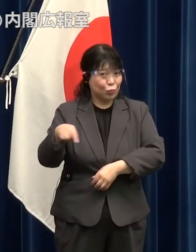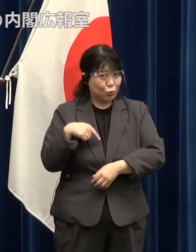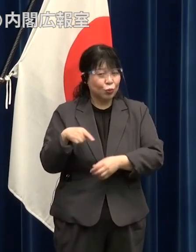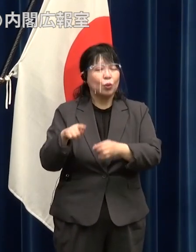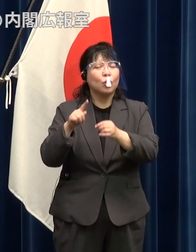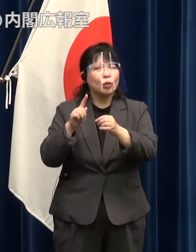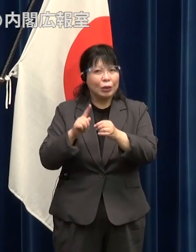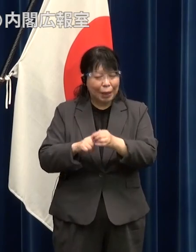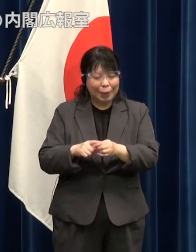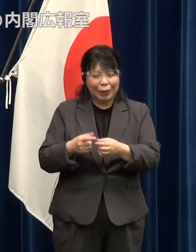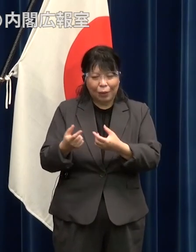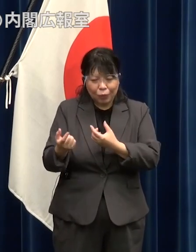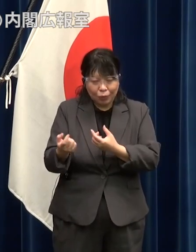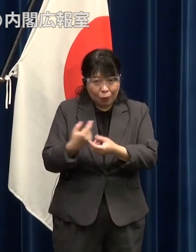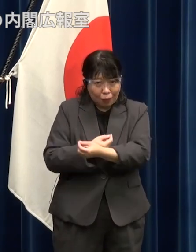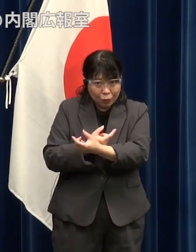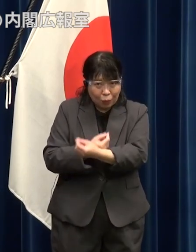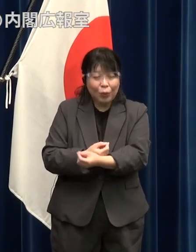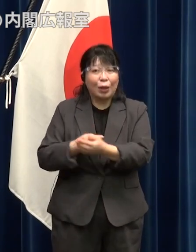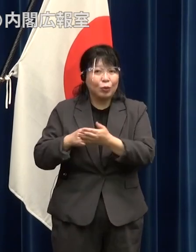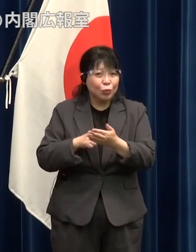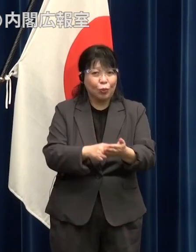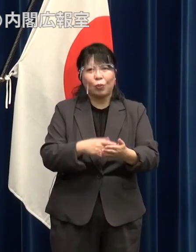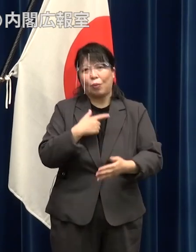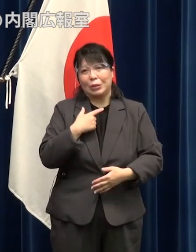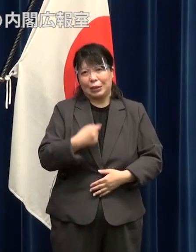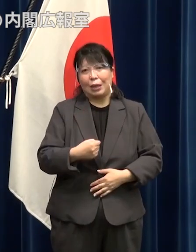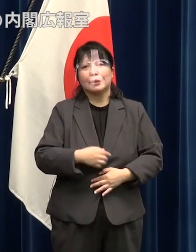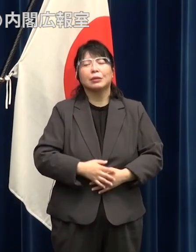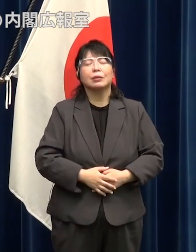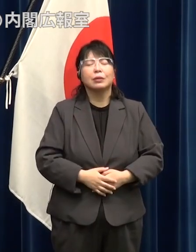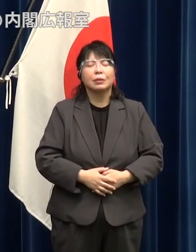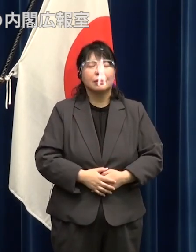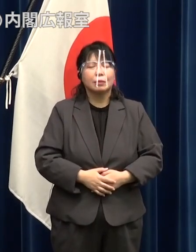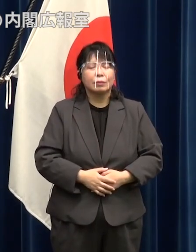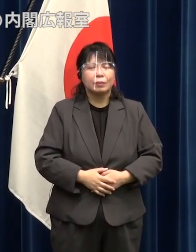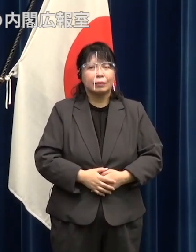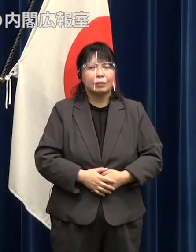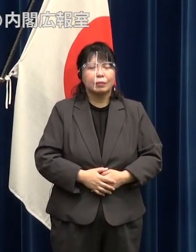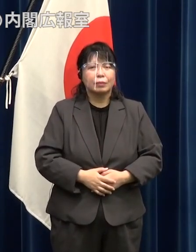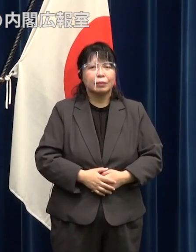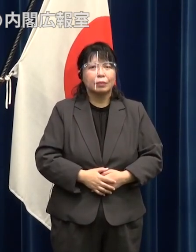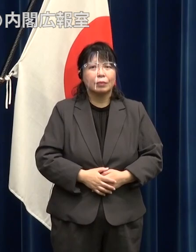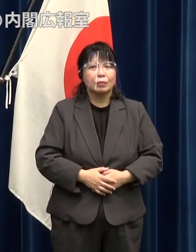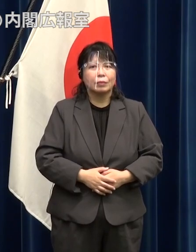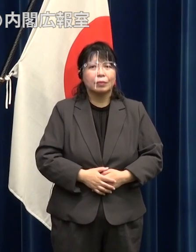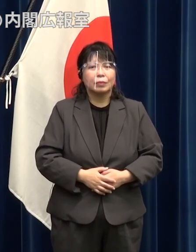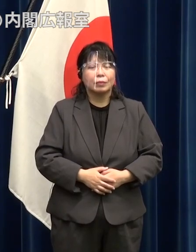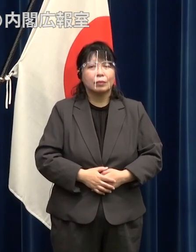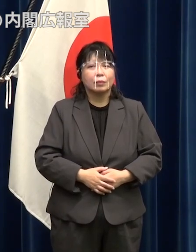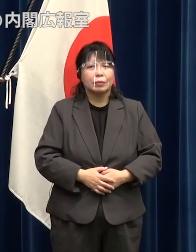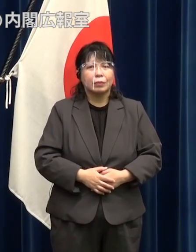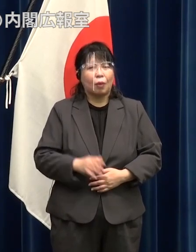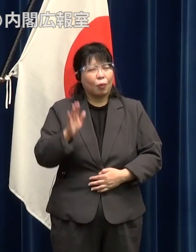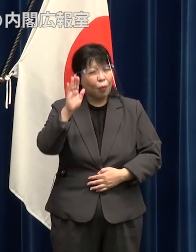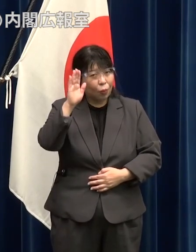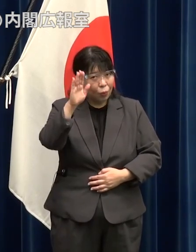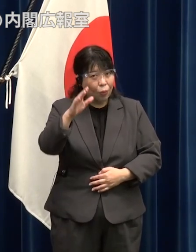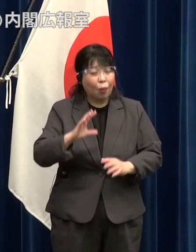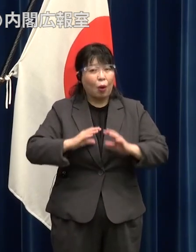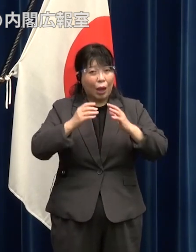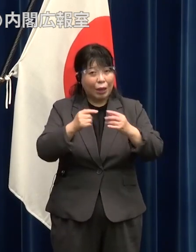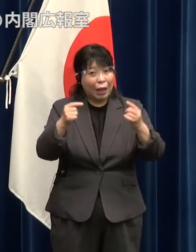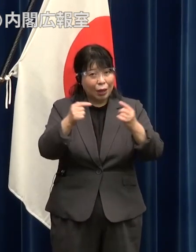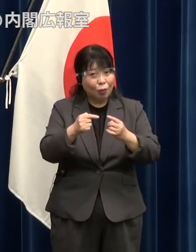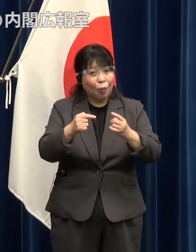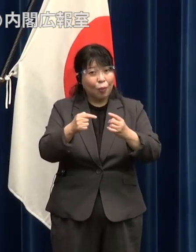努力をしていきたいと考えています。そして今後の私の外交日程については何ら